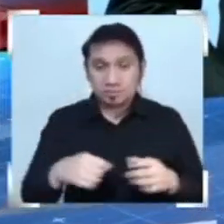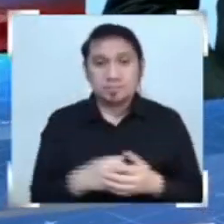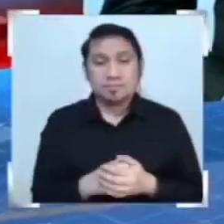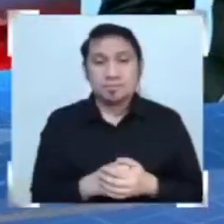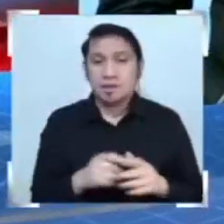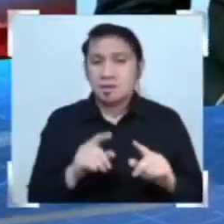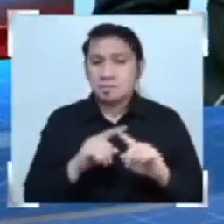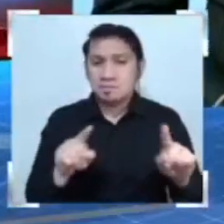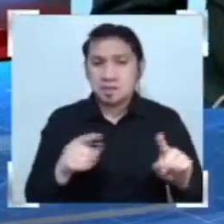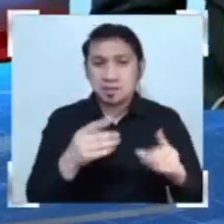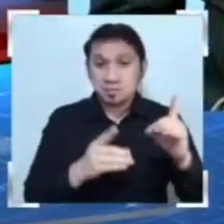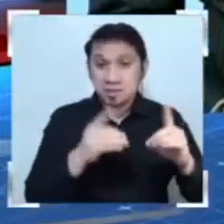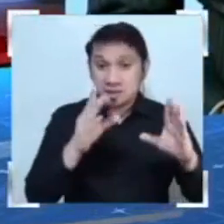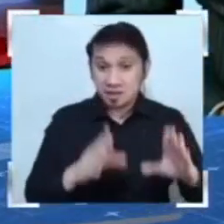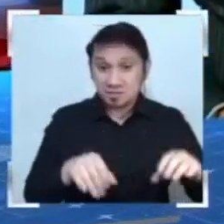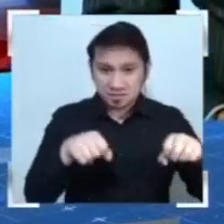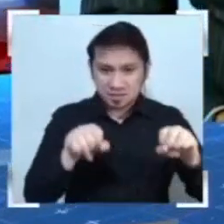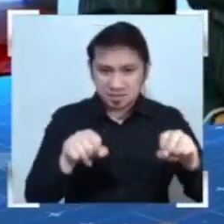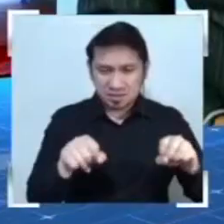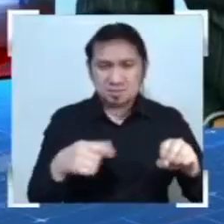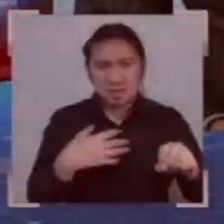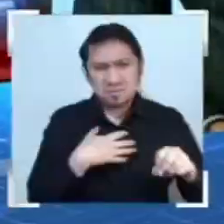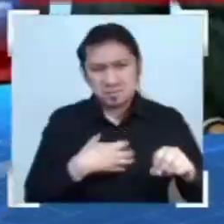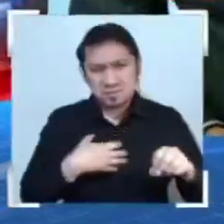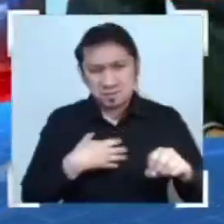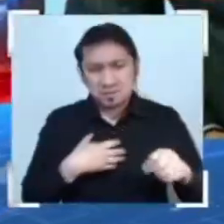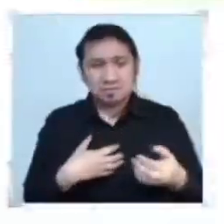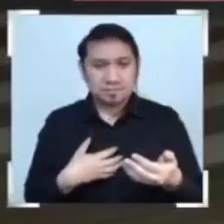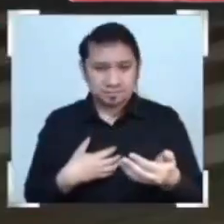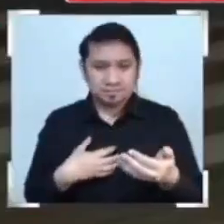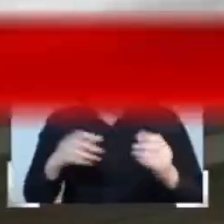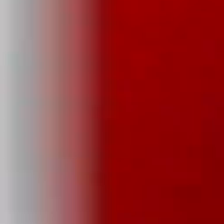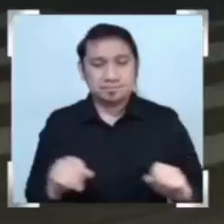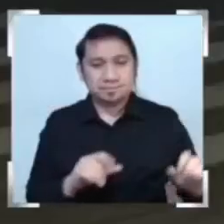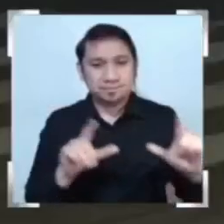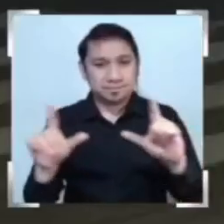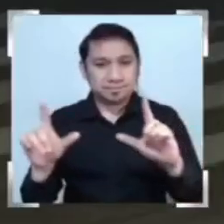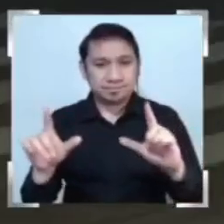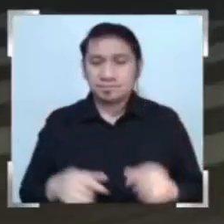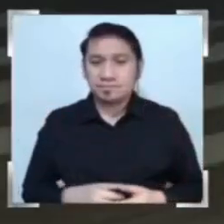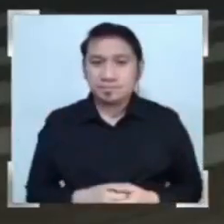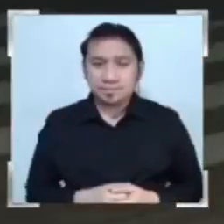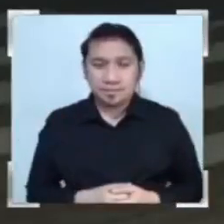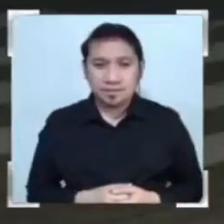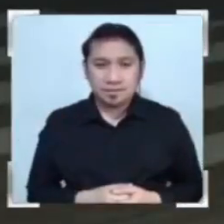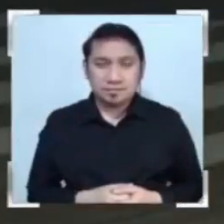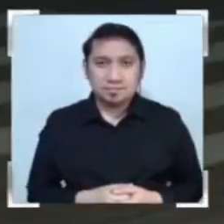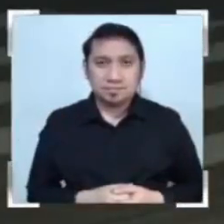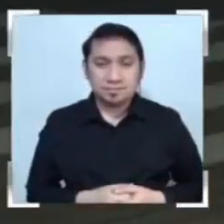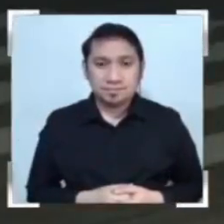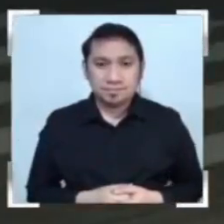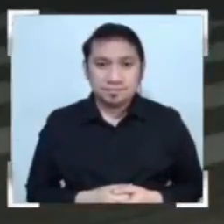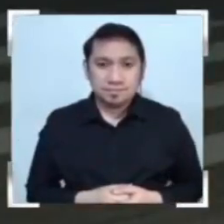mga tricycle driver. Saksi lahat, si Jamie Santos. Jamie?